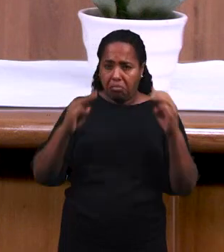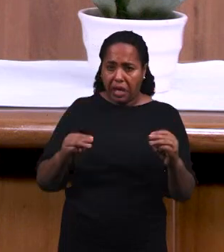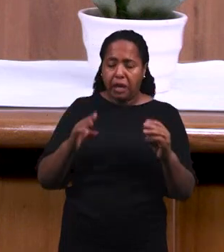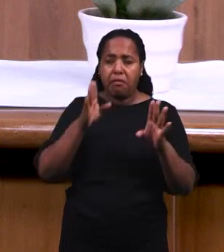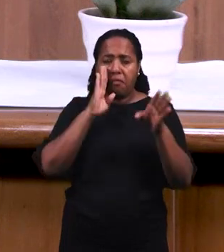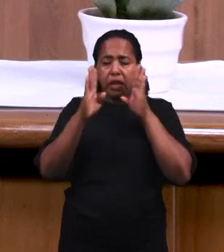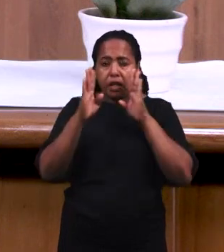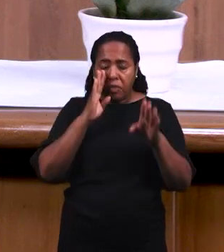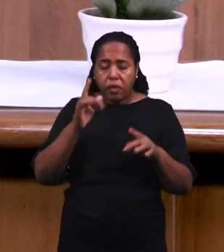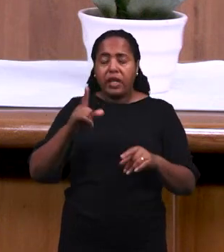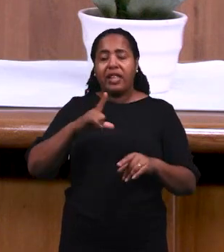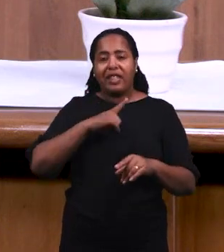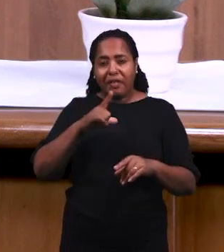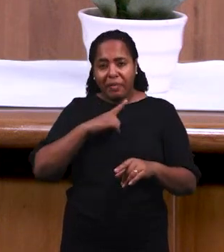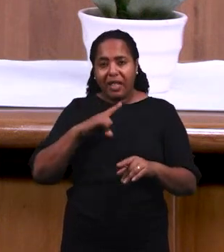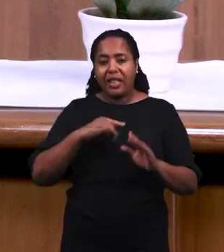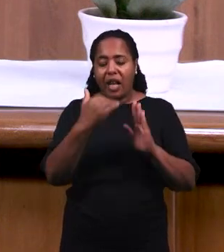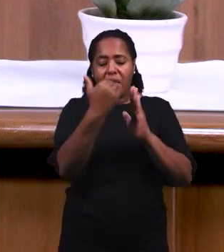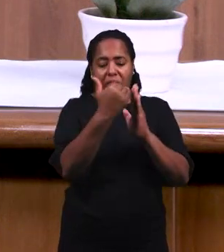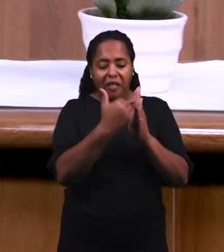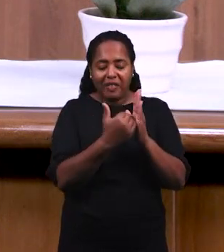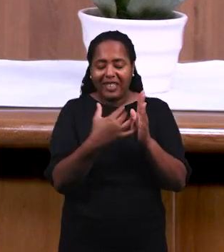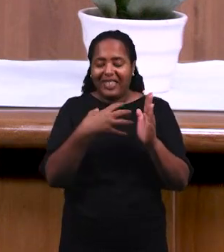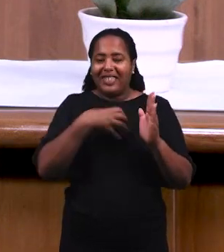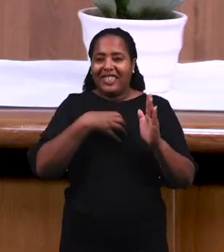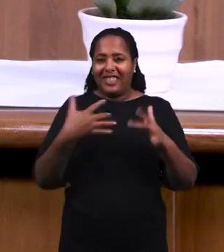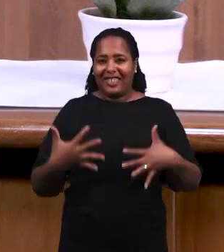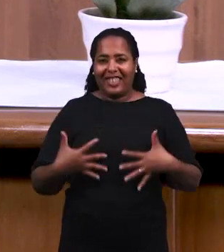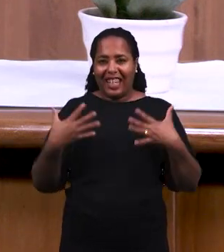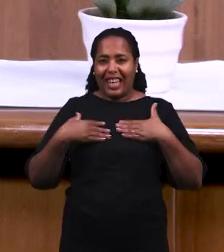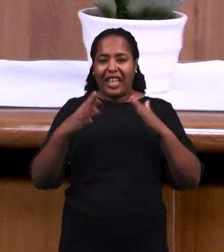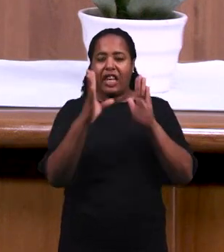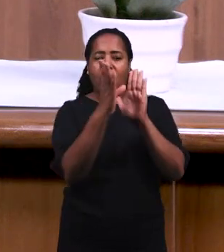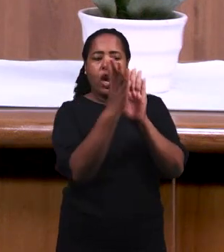будет программа, которая настолько радует нас.